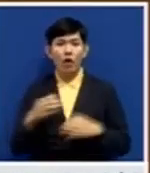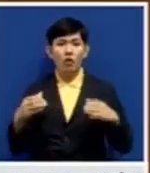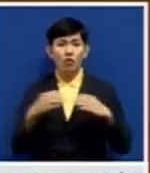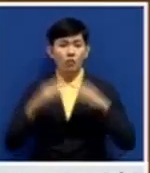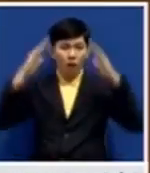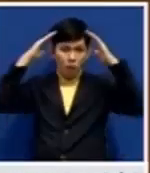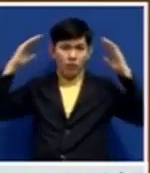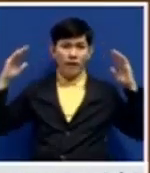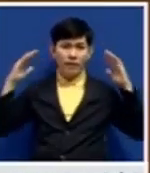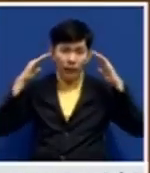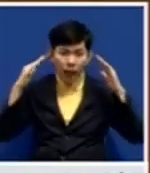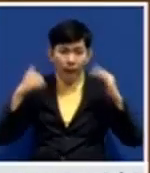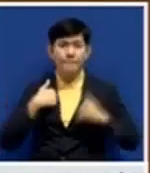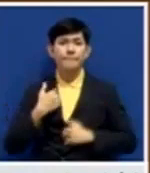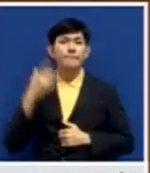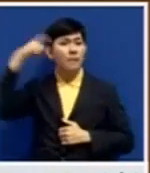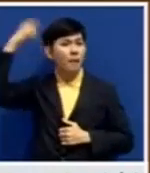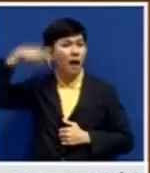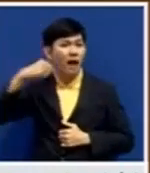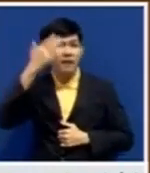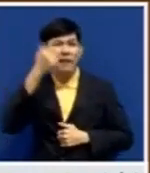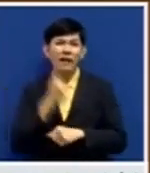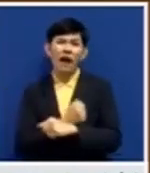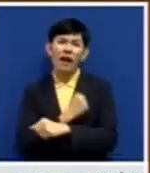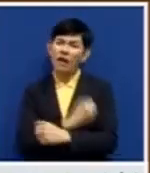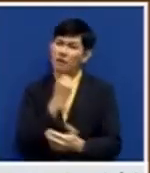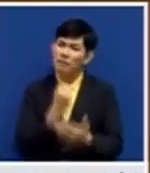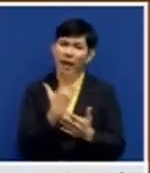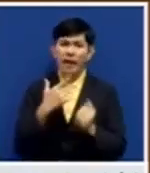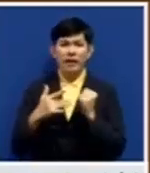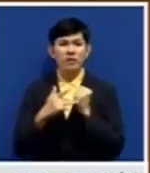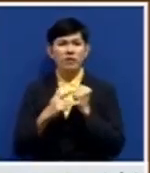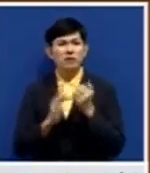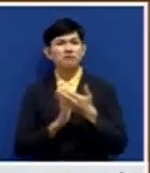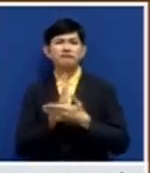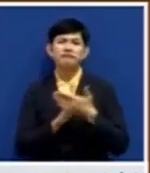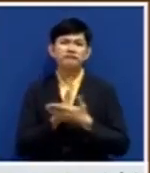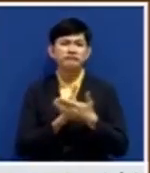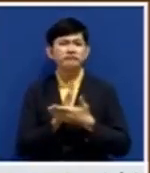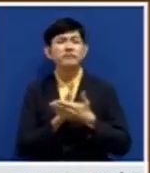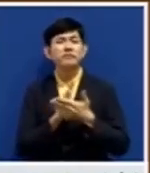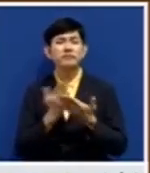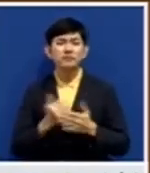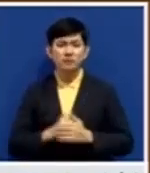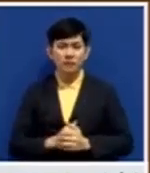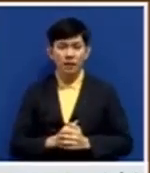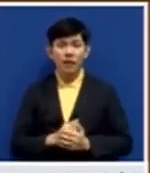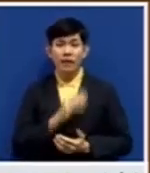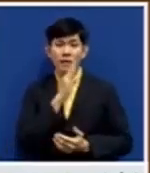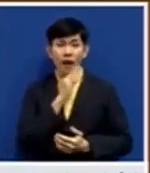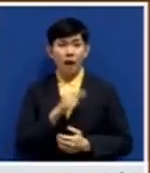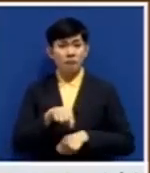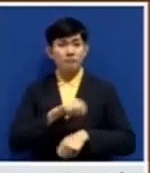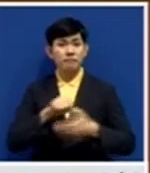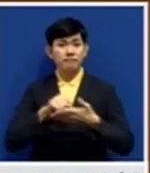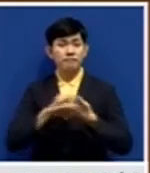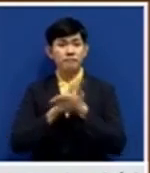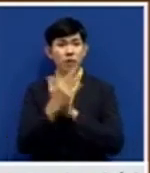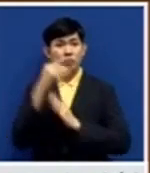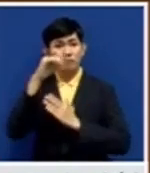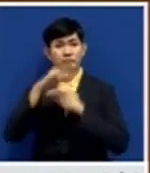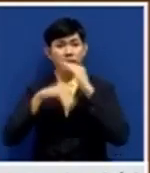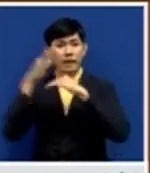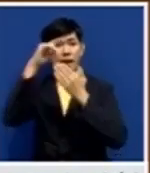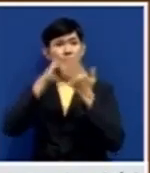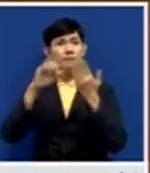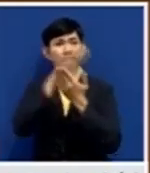พม่าค่าแรงแล้วก็แพงกว่าเขาเทคโนโลยีก็ครึ่งๆกลางๆ ถ้าคุณไม่ปฏิรูปประเทศไทย